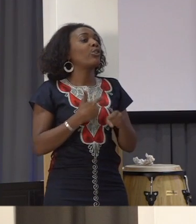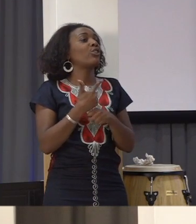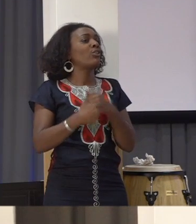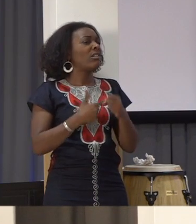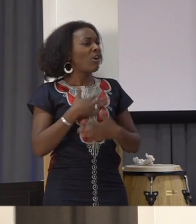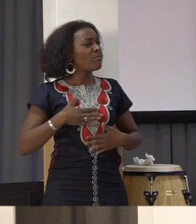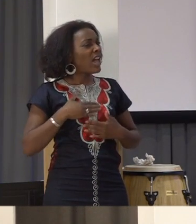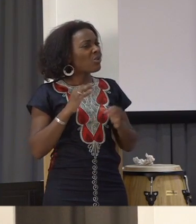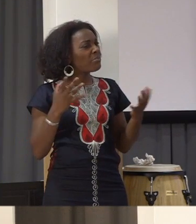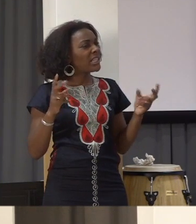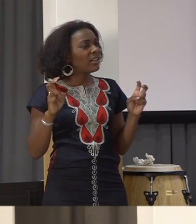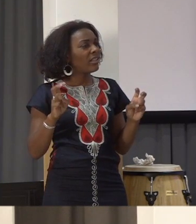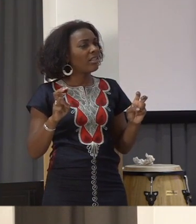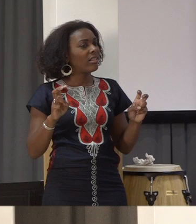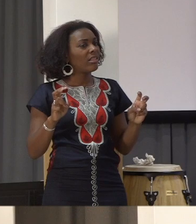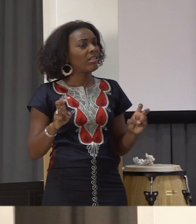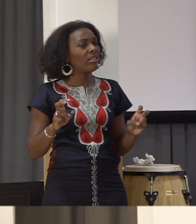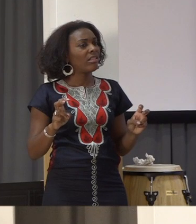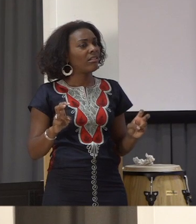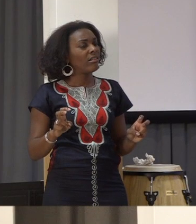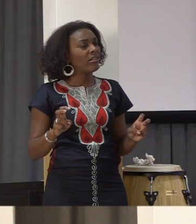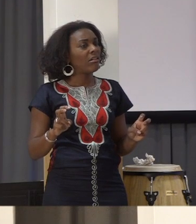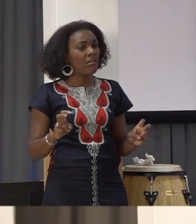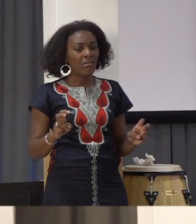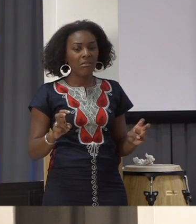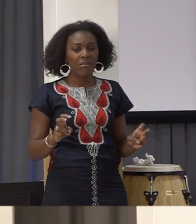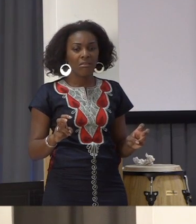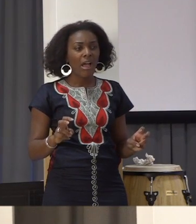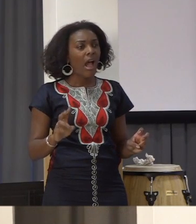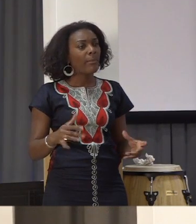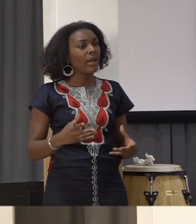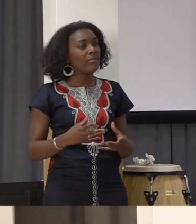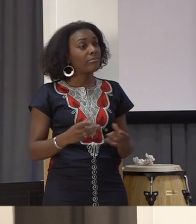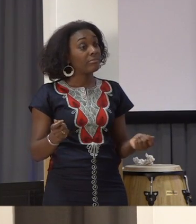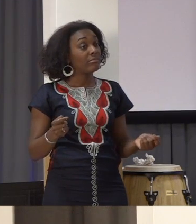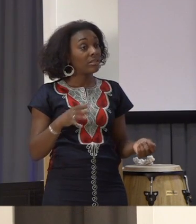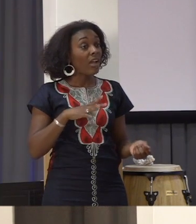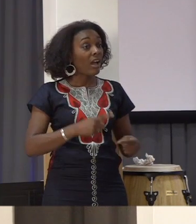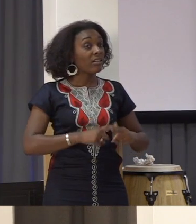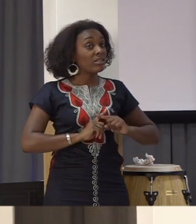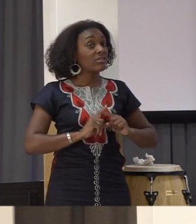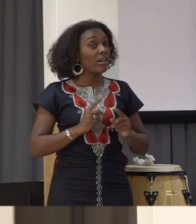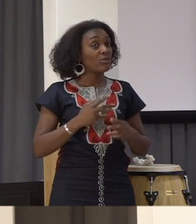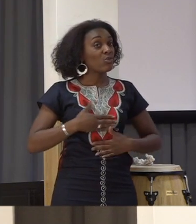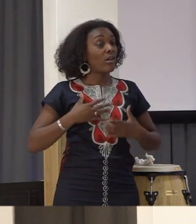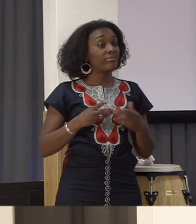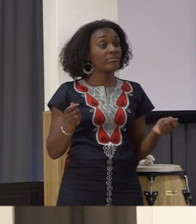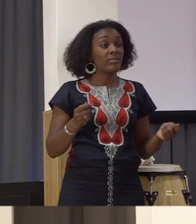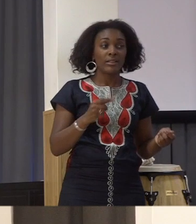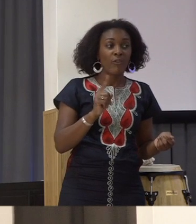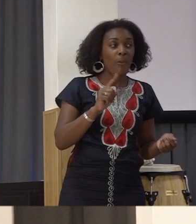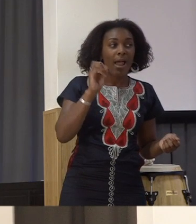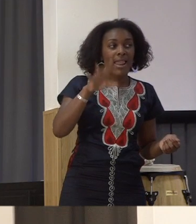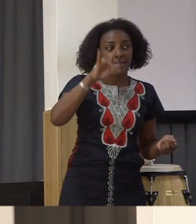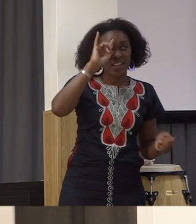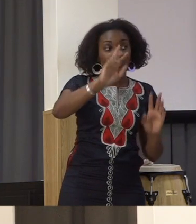joie, elle s'estompait et qui peu à peu allait disparaître. Ne laisse pas l'adversaire te voler ta joie.